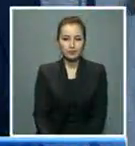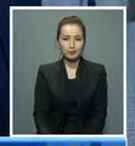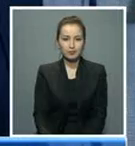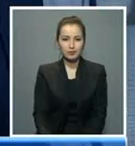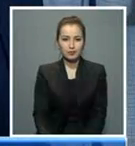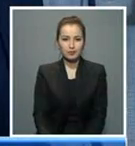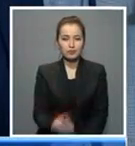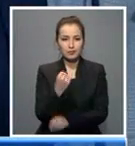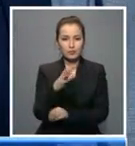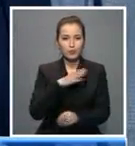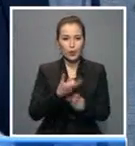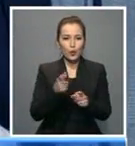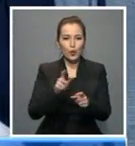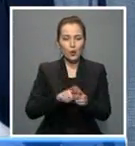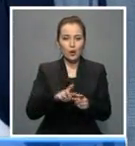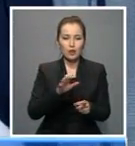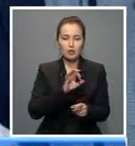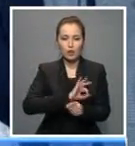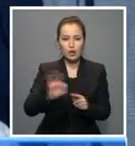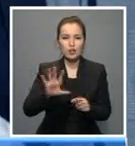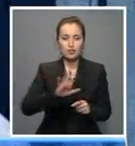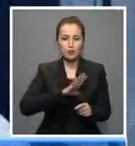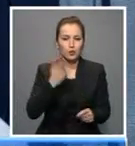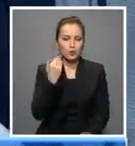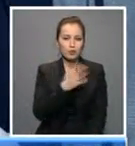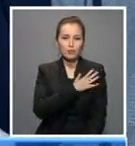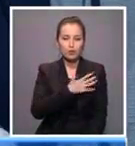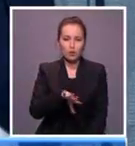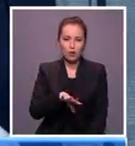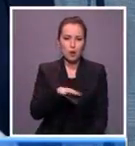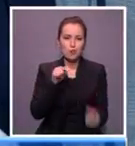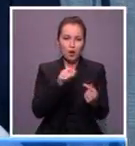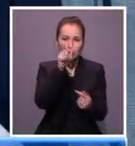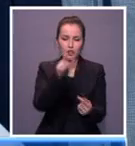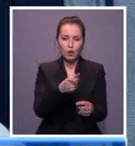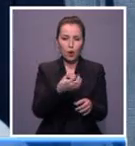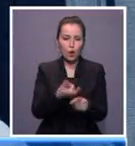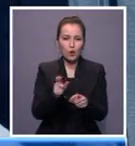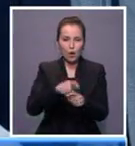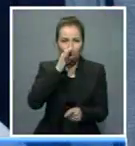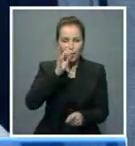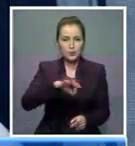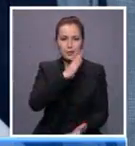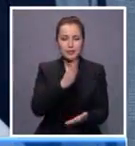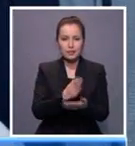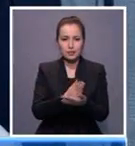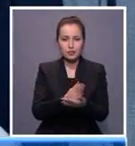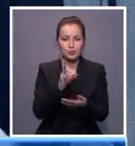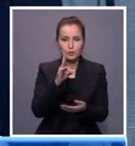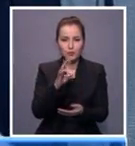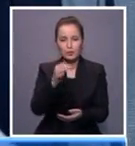Жекпе-жекке келетін болсақ өте жақсы өтті, оңай болған жоқ. Қарсылас деген өте тәжірибелі боксшы болды. Аллаға шүкір, бір